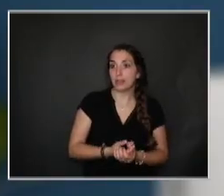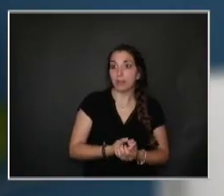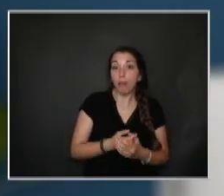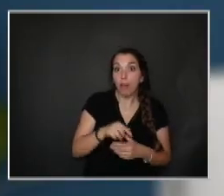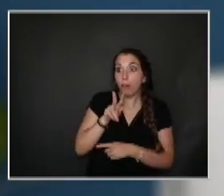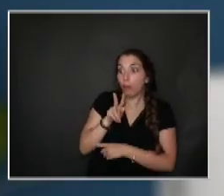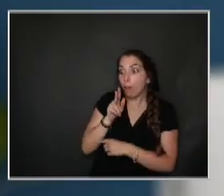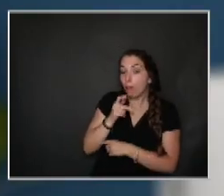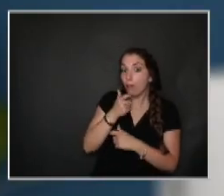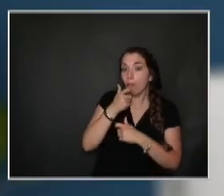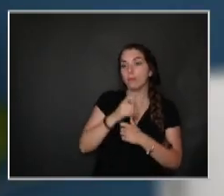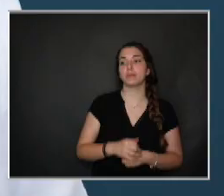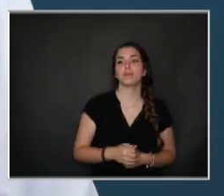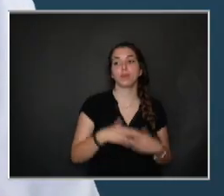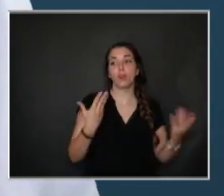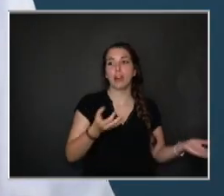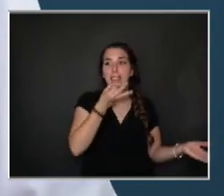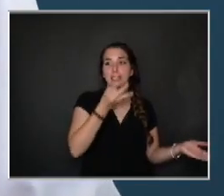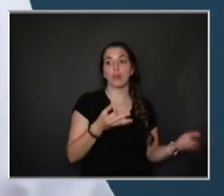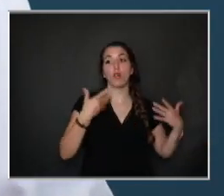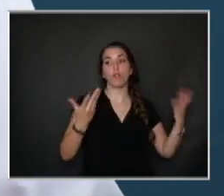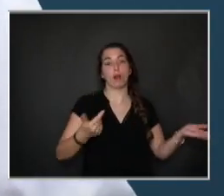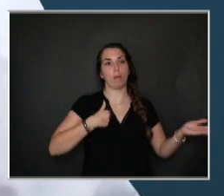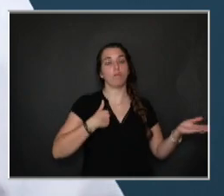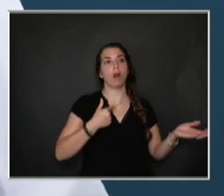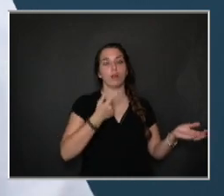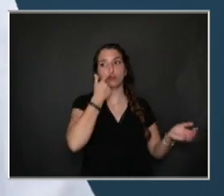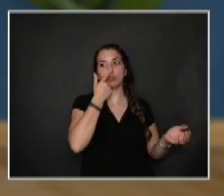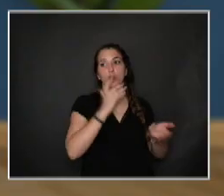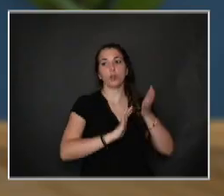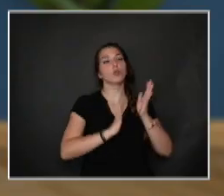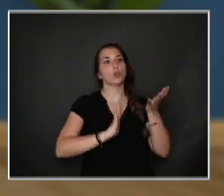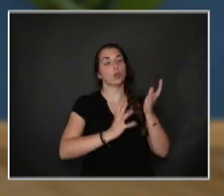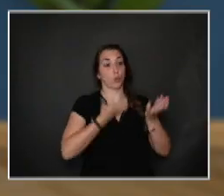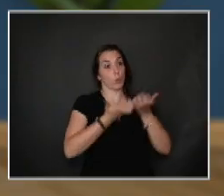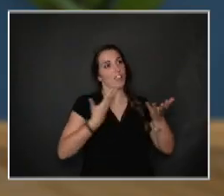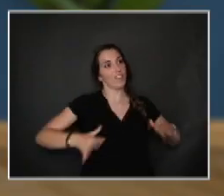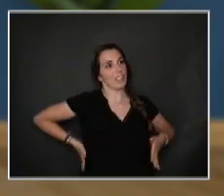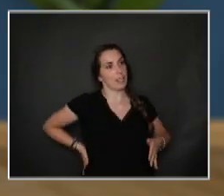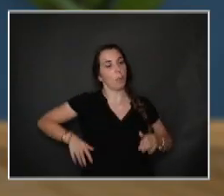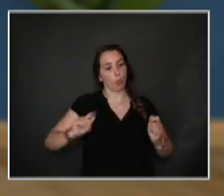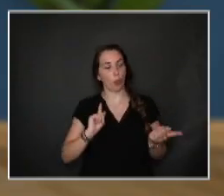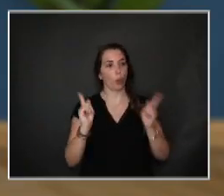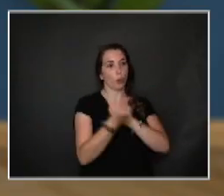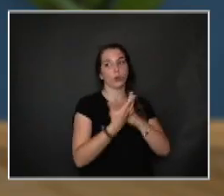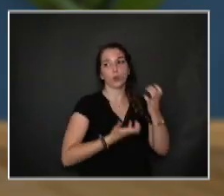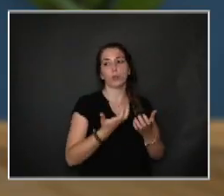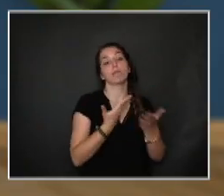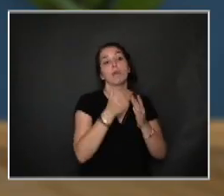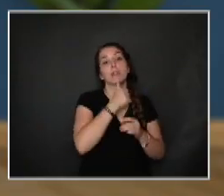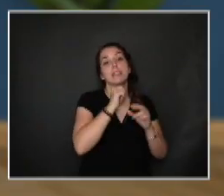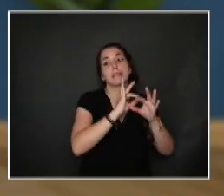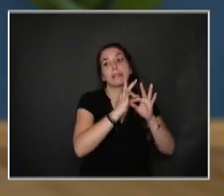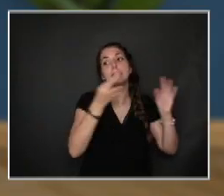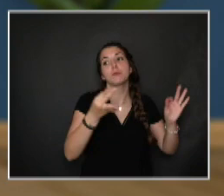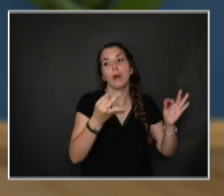Et après, il aurait dit, voilà, je crois que je suis cuit de ce côté-là, il faudrait me retourner. Voilà, pour la petite histoire. Voilà,